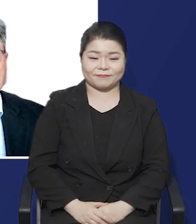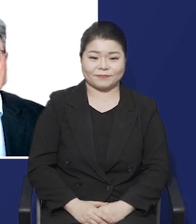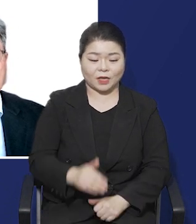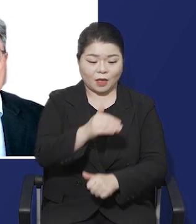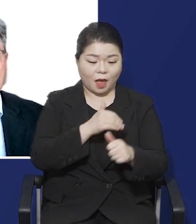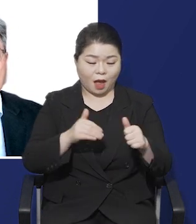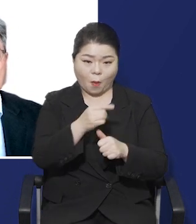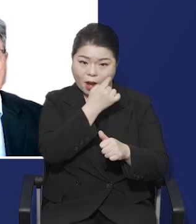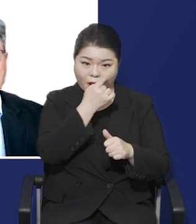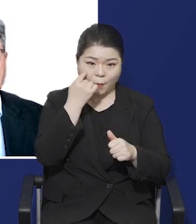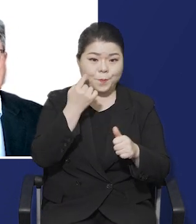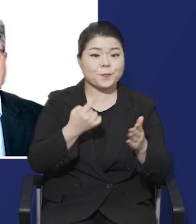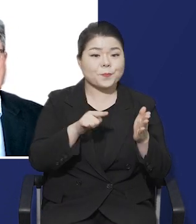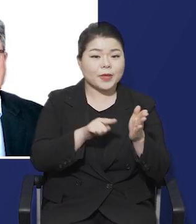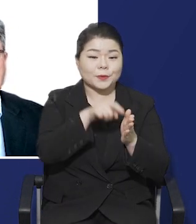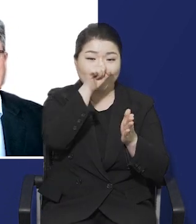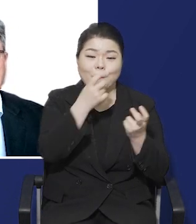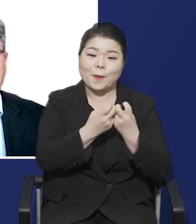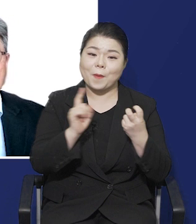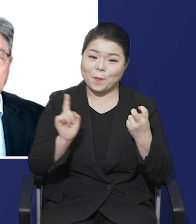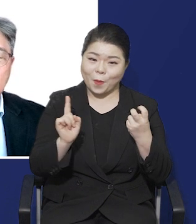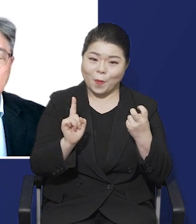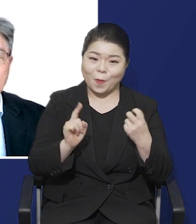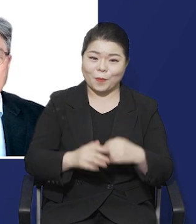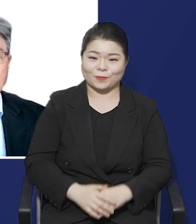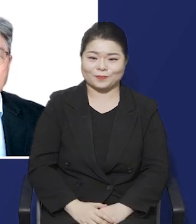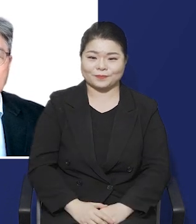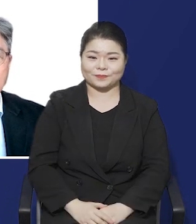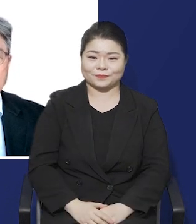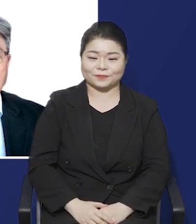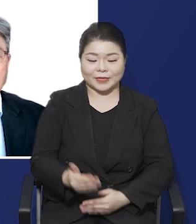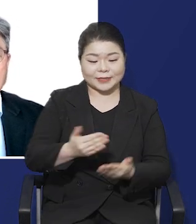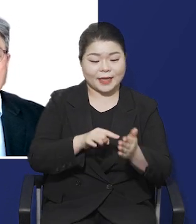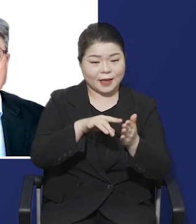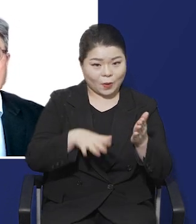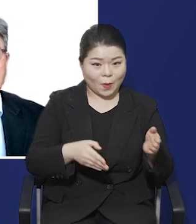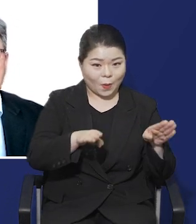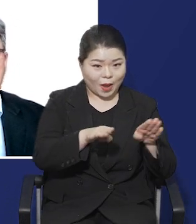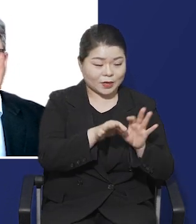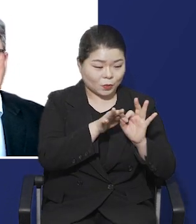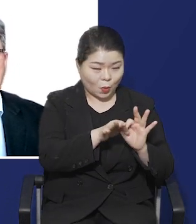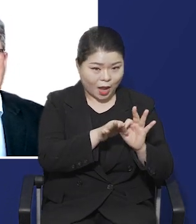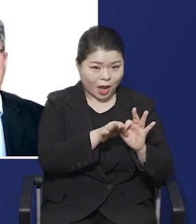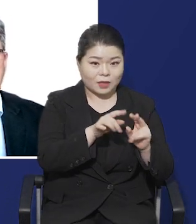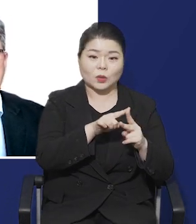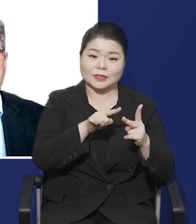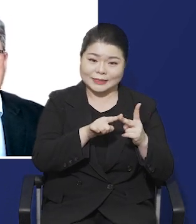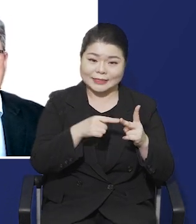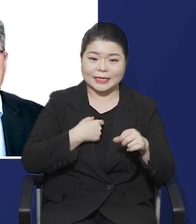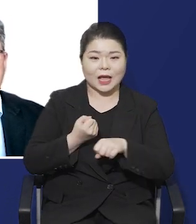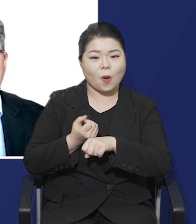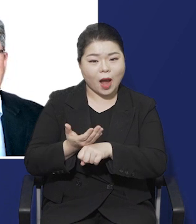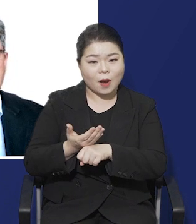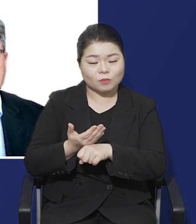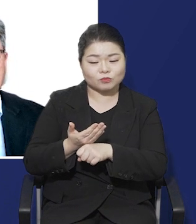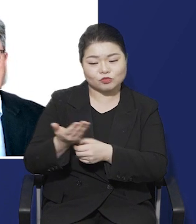사항을 파악하기 위한 좋은 방법으로는 뭐 세관을 통하든지 아니면은 직접 화물 운송을 하고